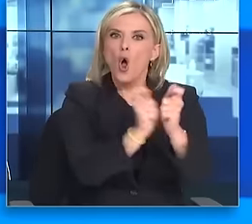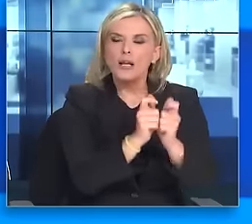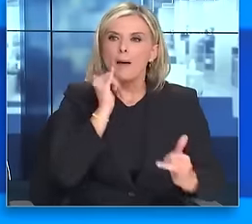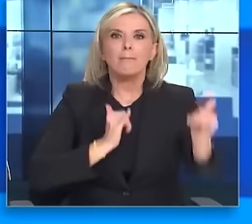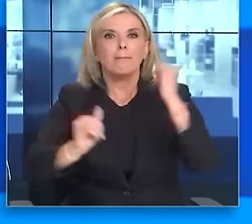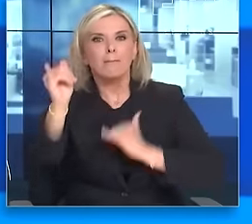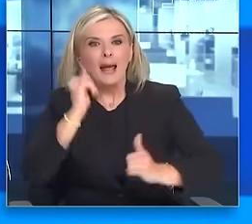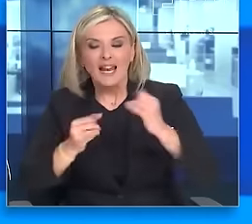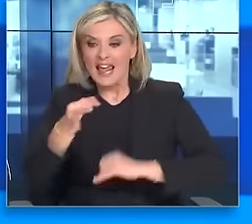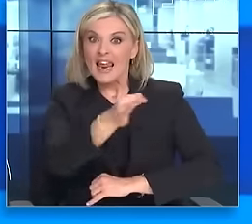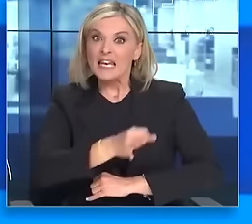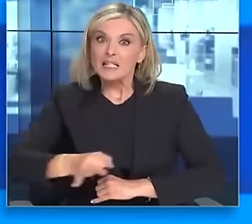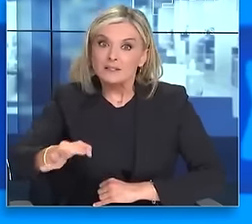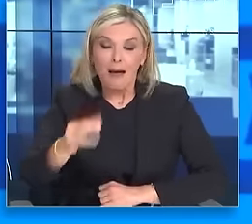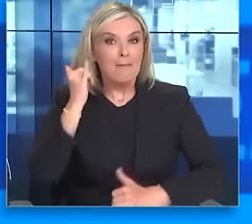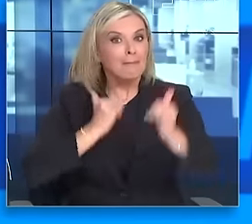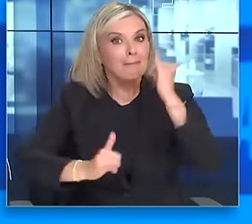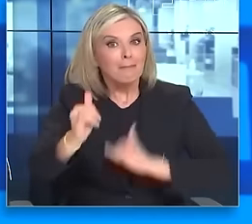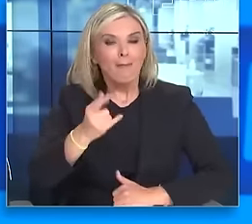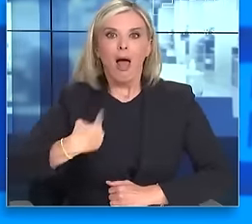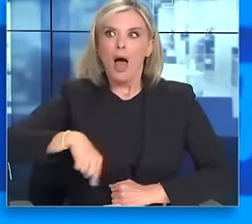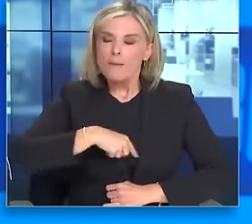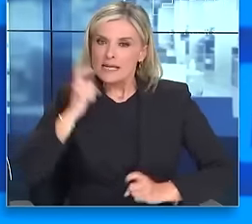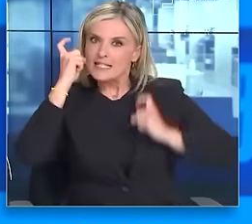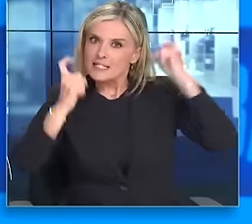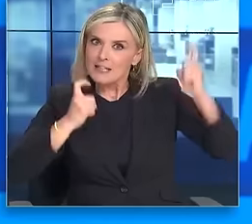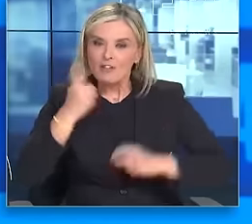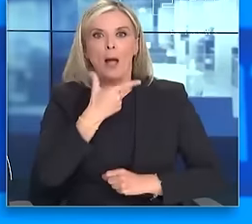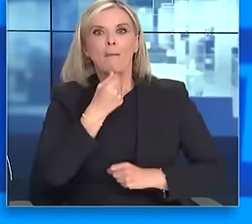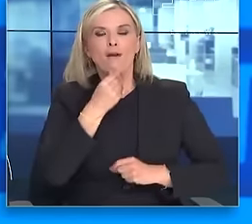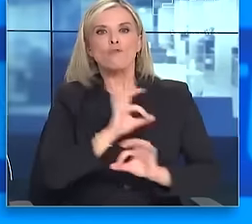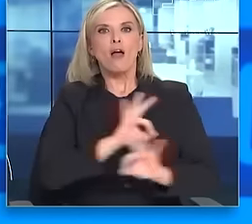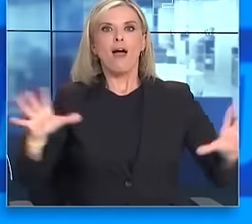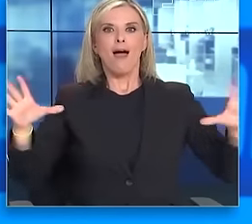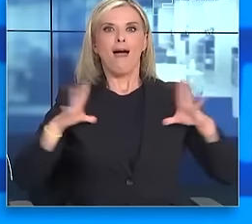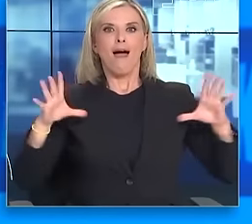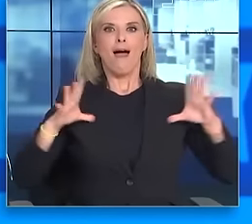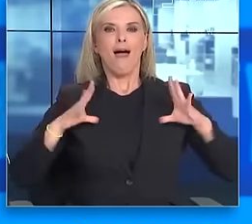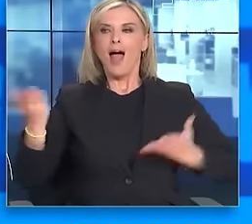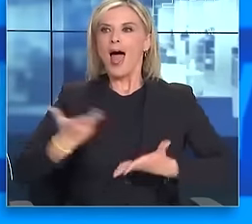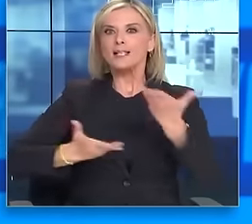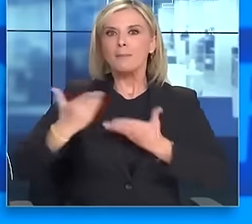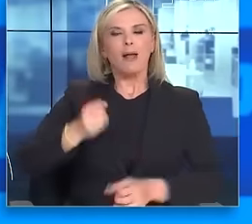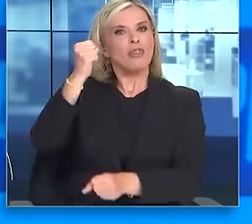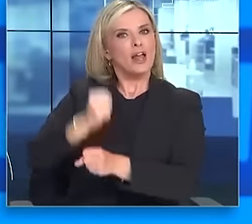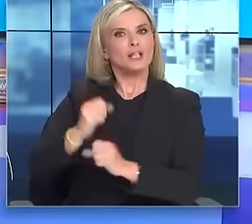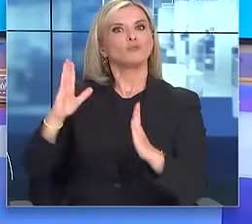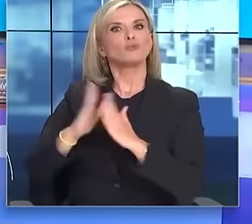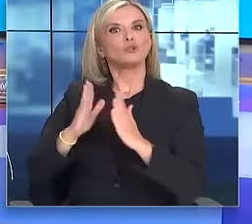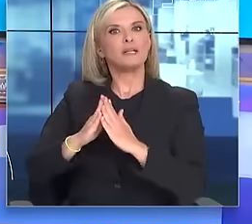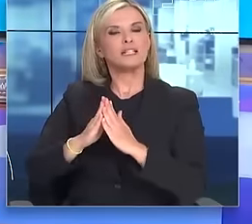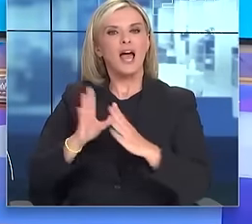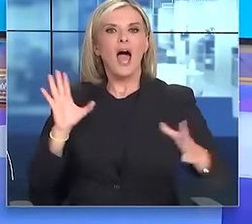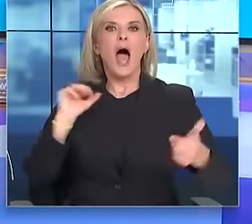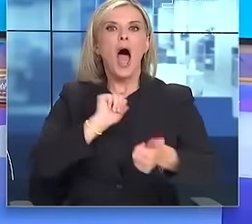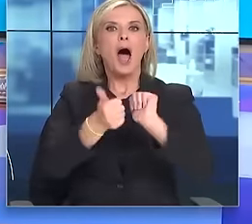σημαντικό βοήθημα το οποίο παρέχεται δωρεάν στους μαθητές. Και ταυτόχρονα δημιουργούμε και το λεγόμενο ψηφιακό σχολείο,